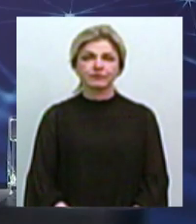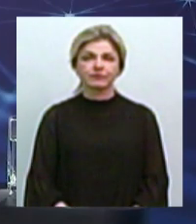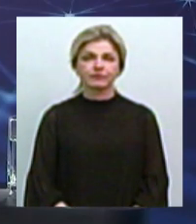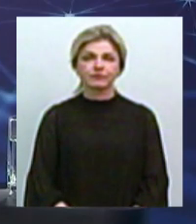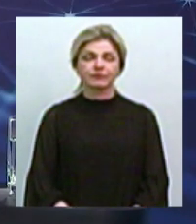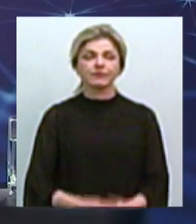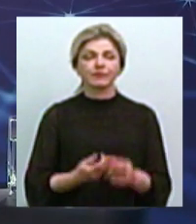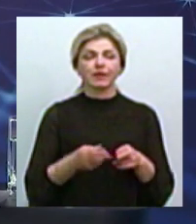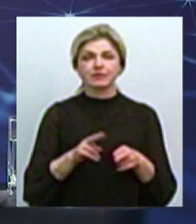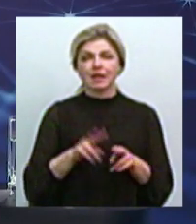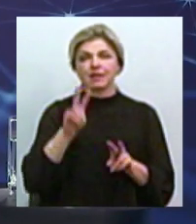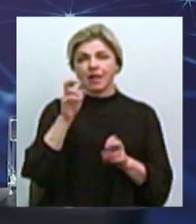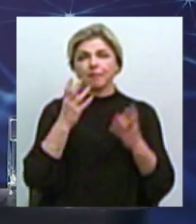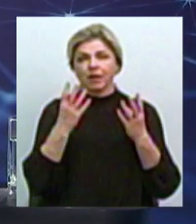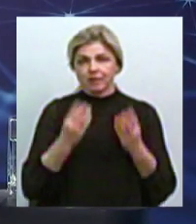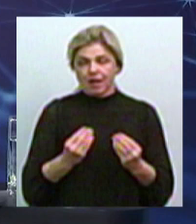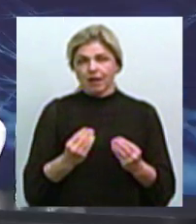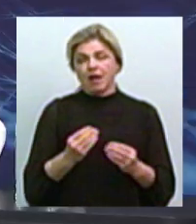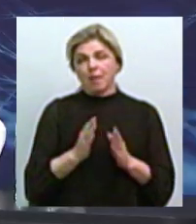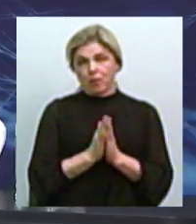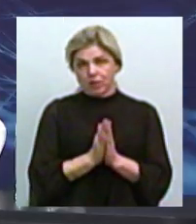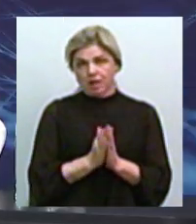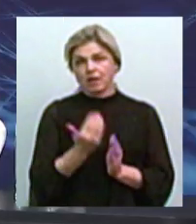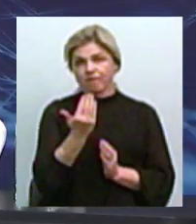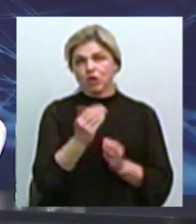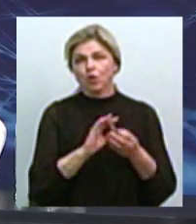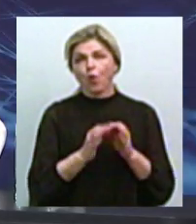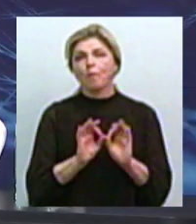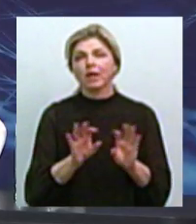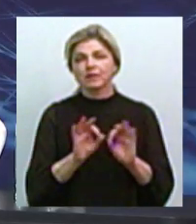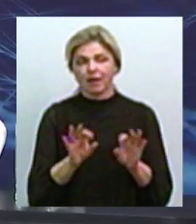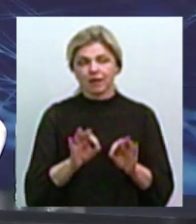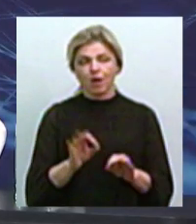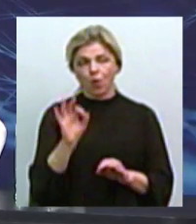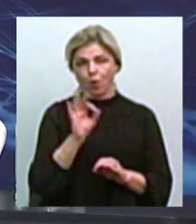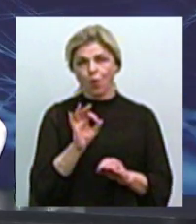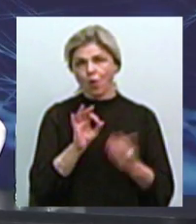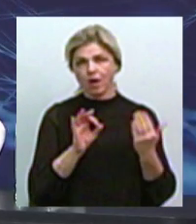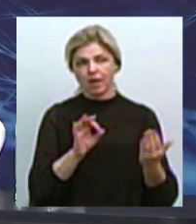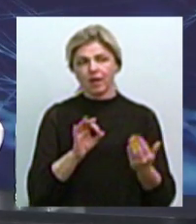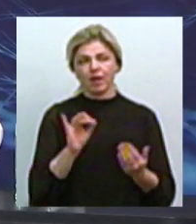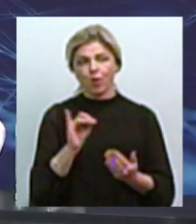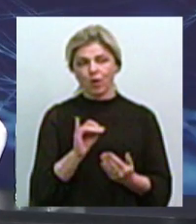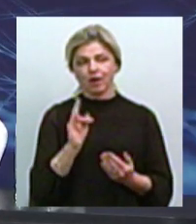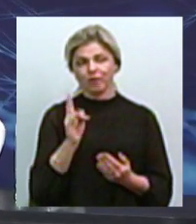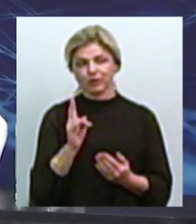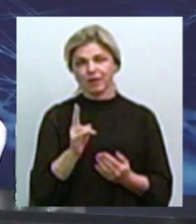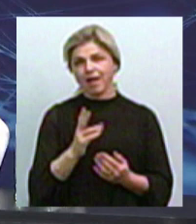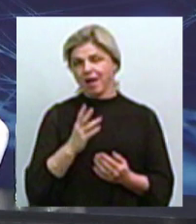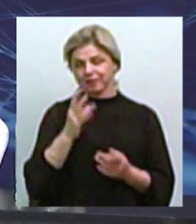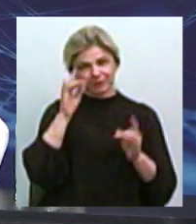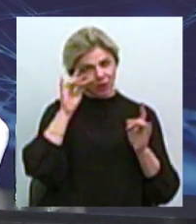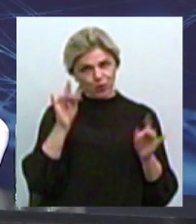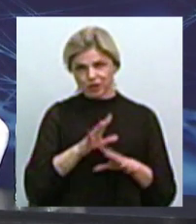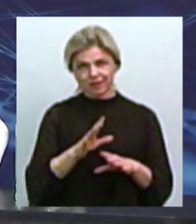Це тема дня, ми працюємо в прямому ефірі. Тетяна, будь ласка, ваш коментар до коментаря Ігоря Ковнишера. Було неожиданно, но приятно слышать голос